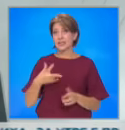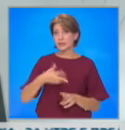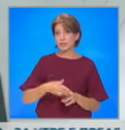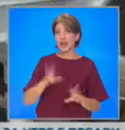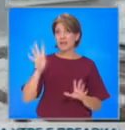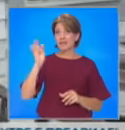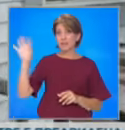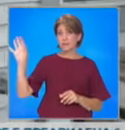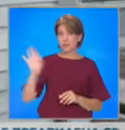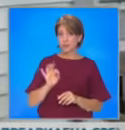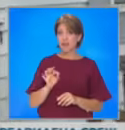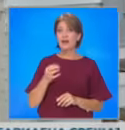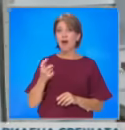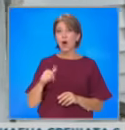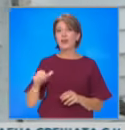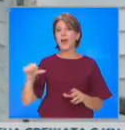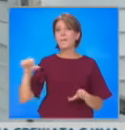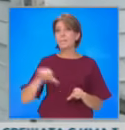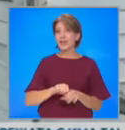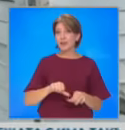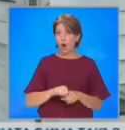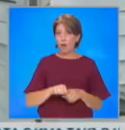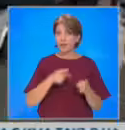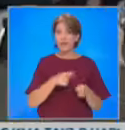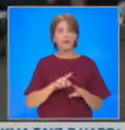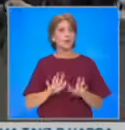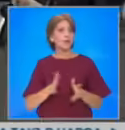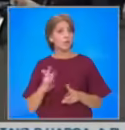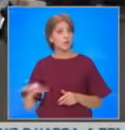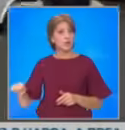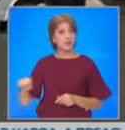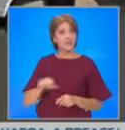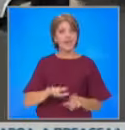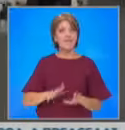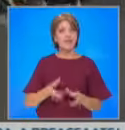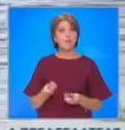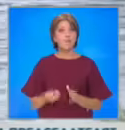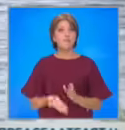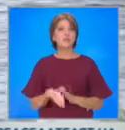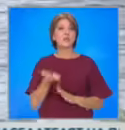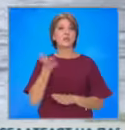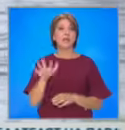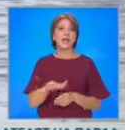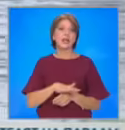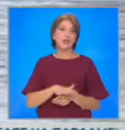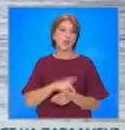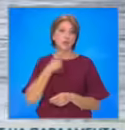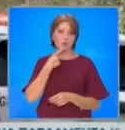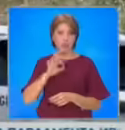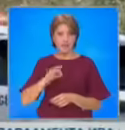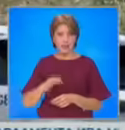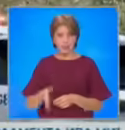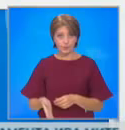от добива на петрол в Мексиканския залив, което вероятно ще доведе до временно поскъпване на черното злато.